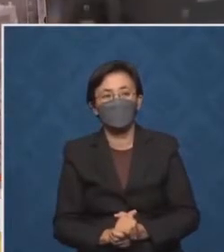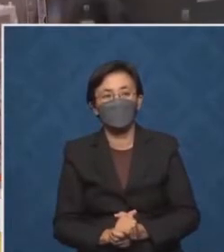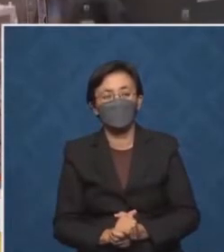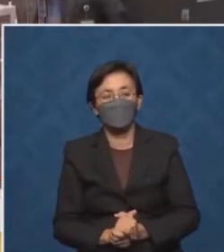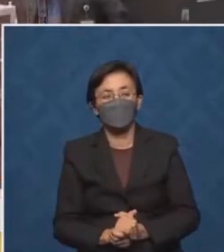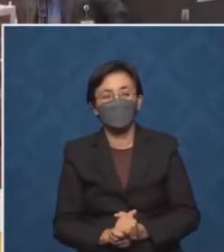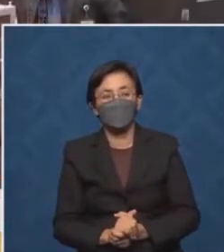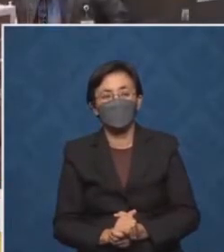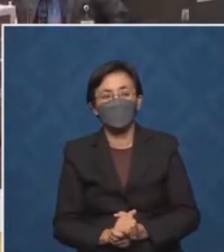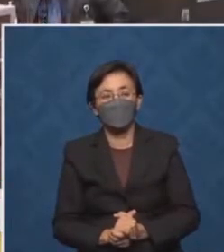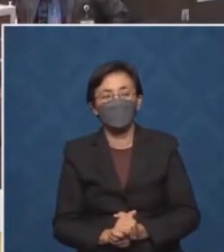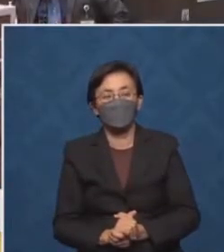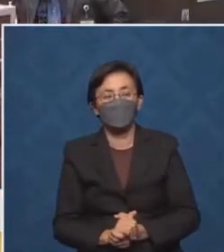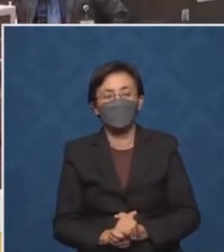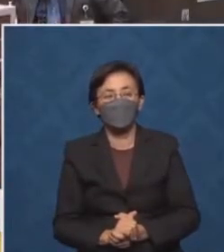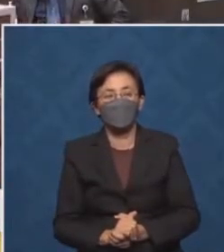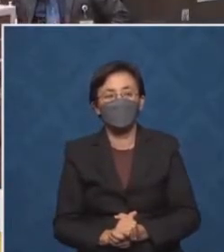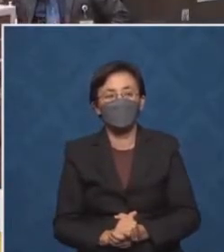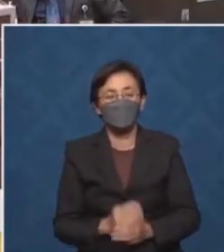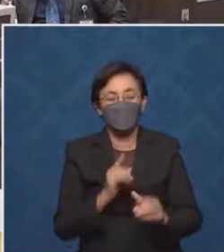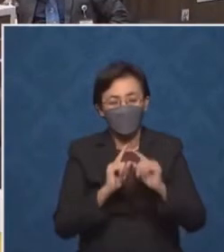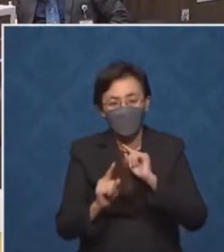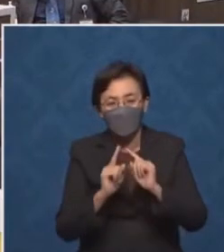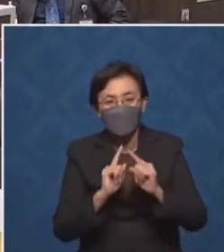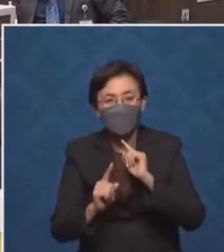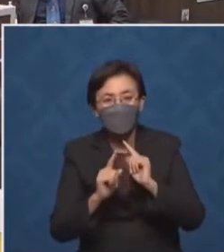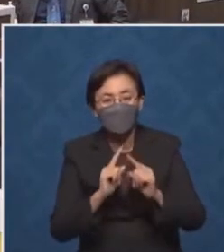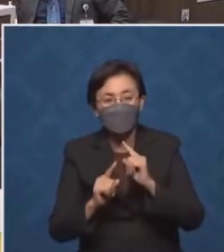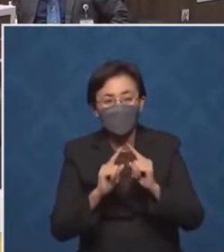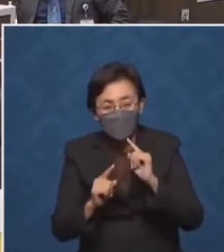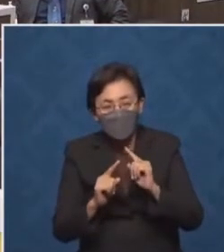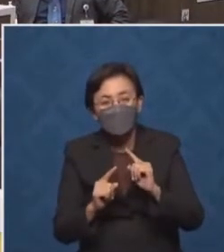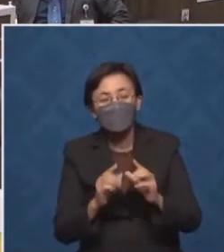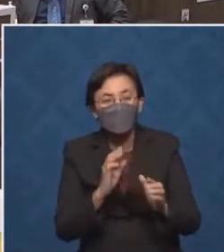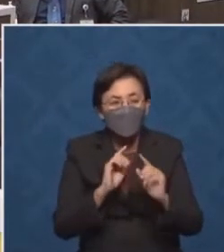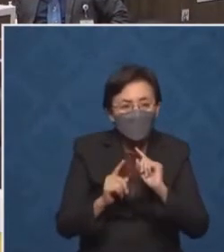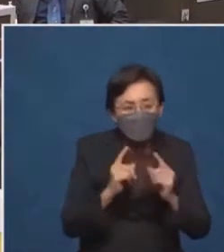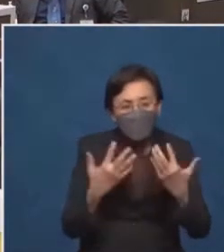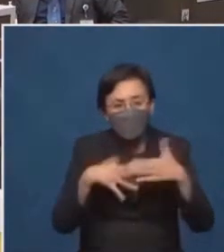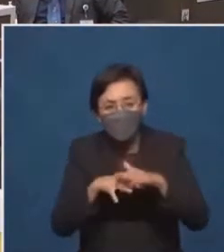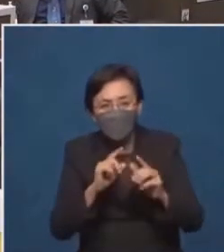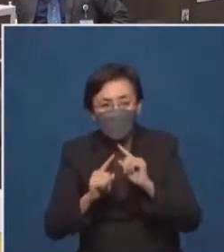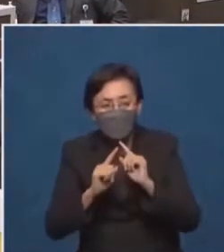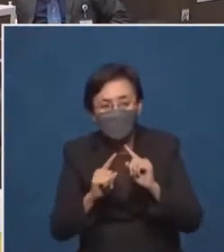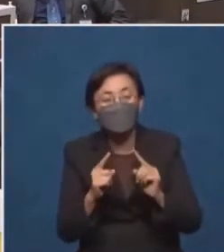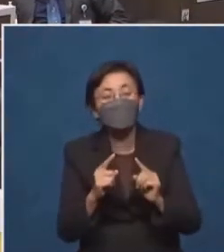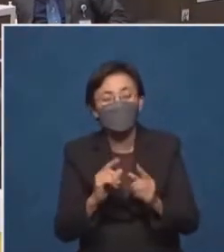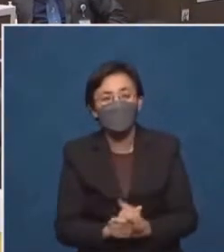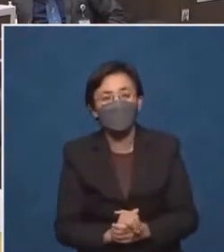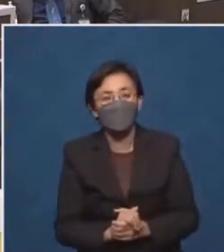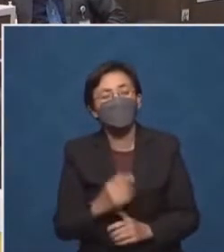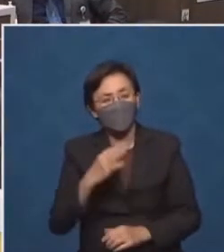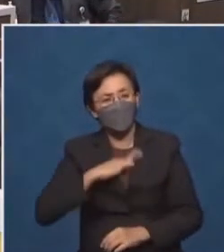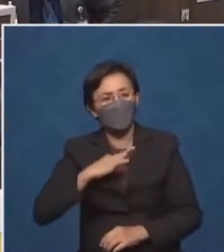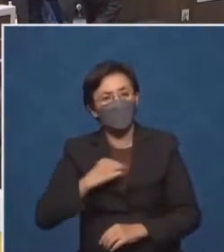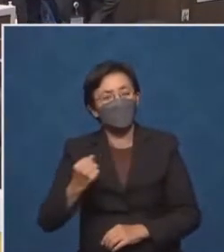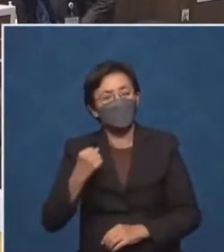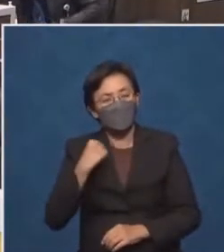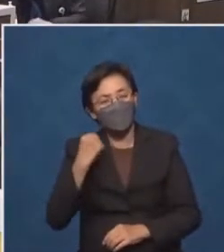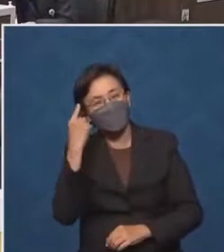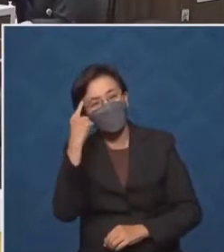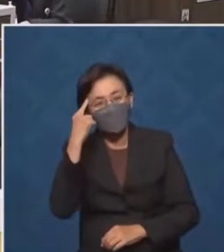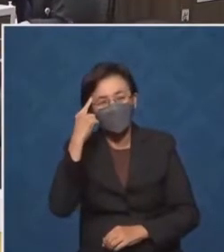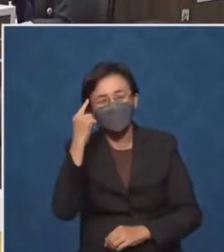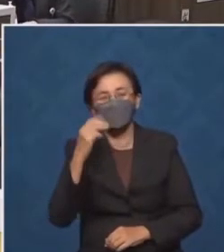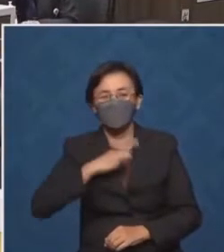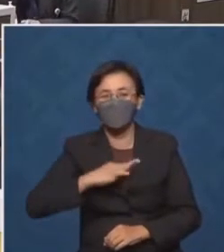เบื้องหลังการติดต่อทางการทูด 2 วนต่จากที่บอกวามั่นใจ 2 ว